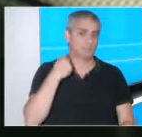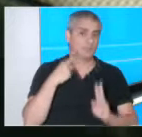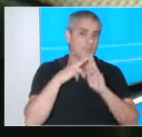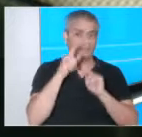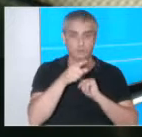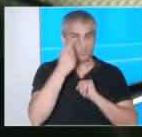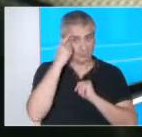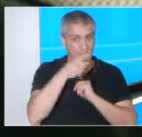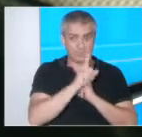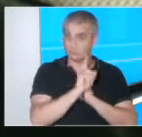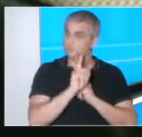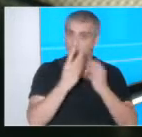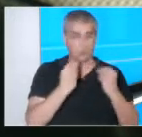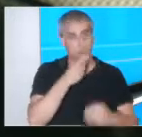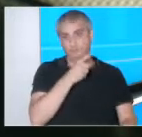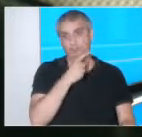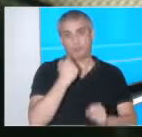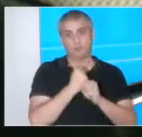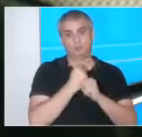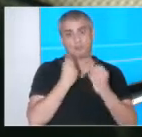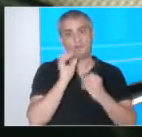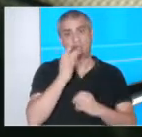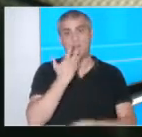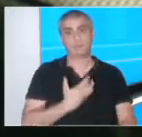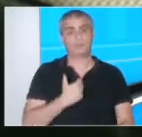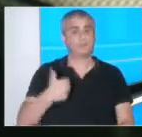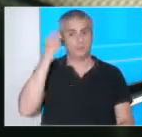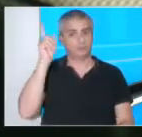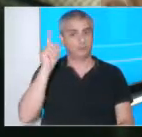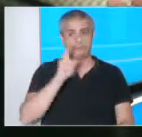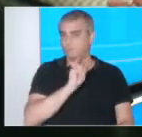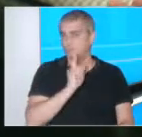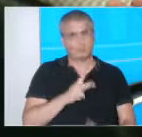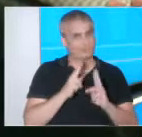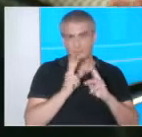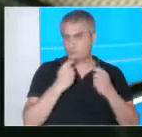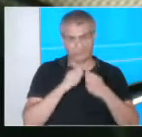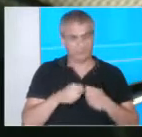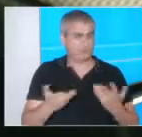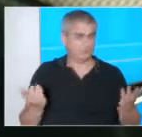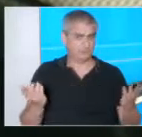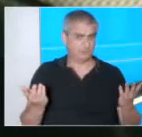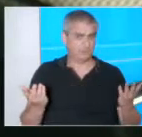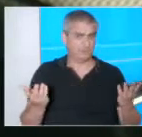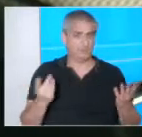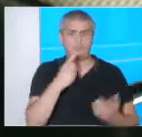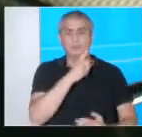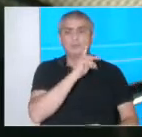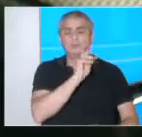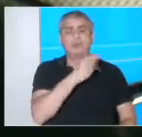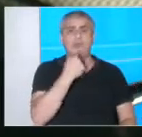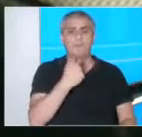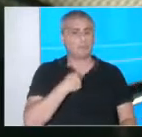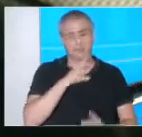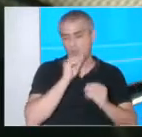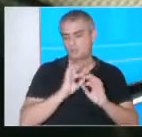איתך, אבל תדע לך שזה לא טוב שאתה פועל בדברים נגד הרבנים הראשיים. הוא לא חייב לפגש את חברי הכנסת. שיוכל לומר,